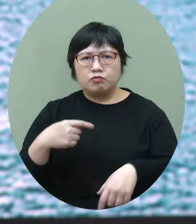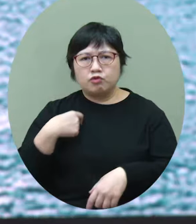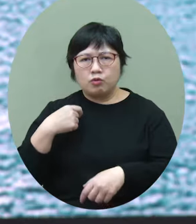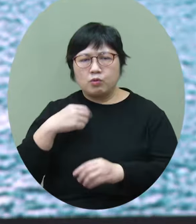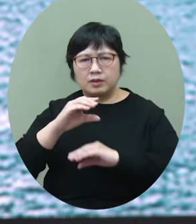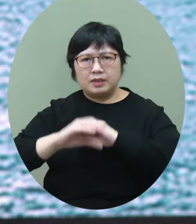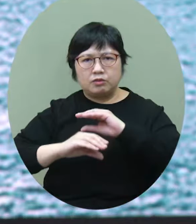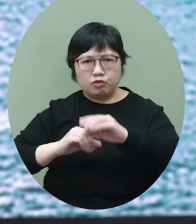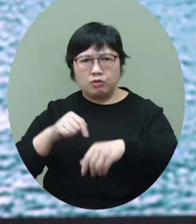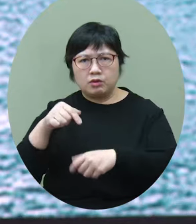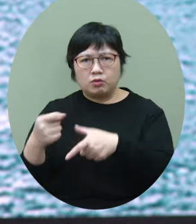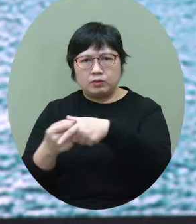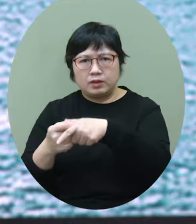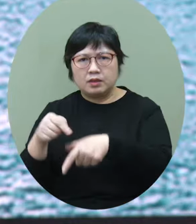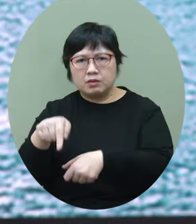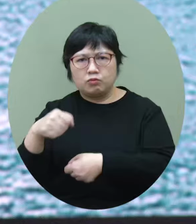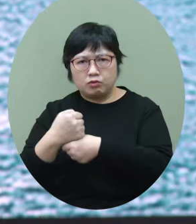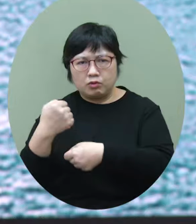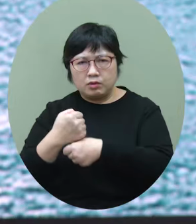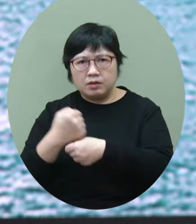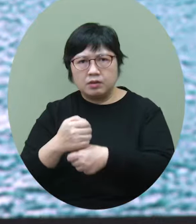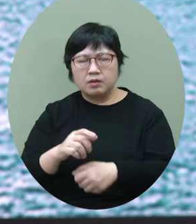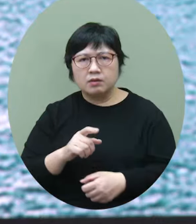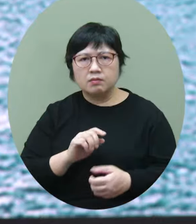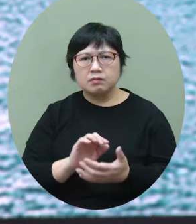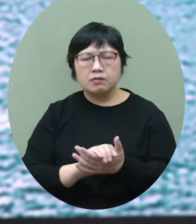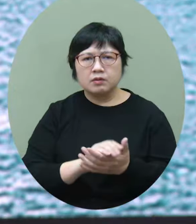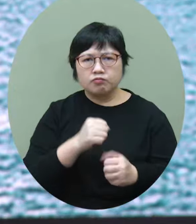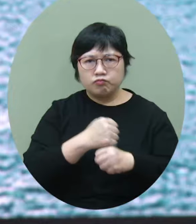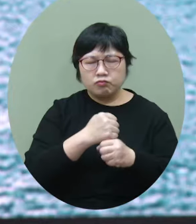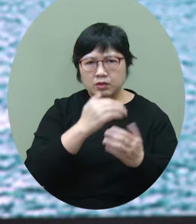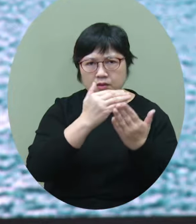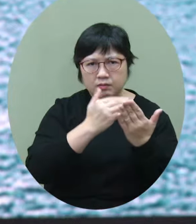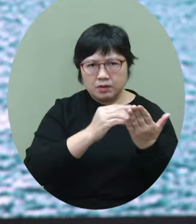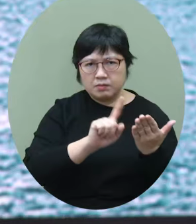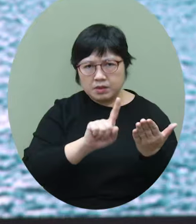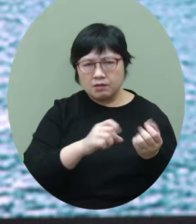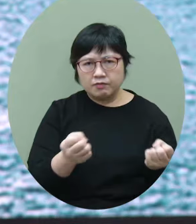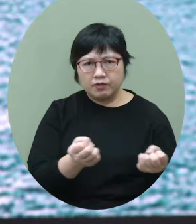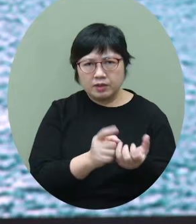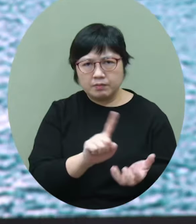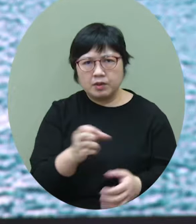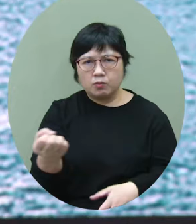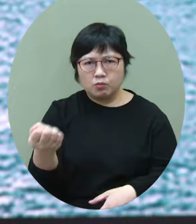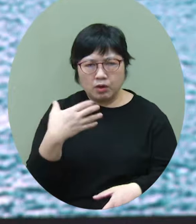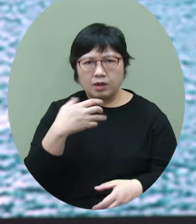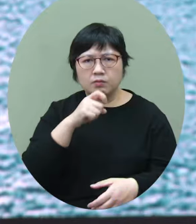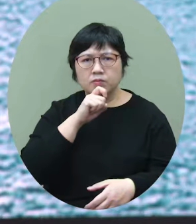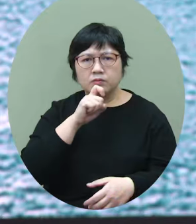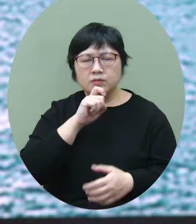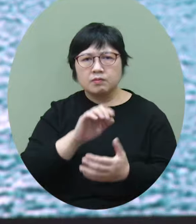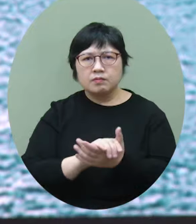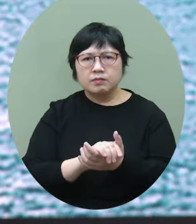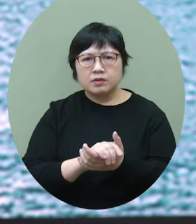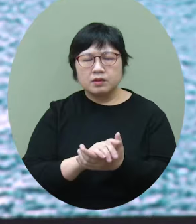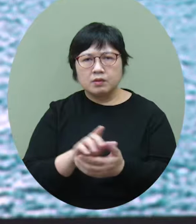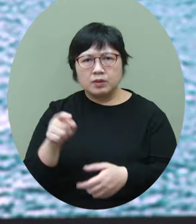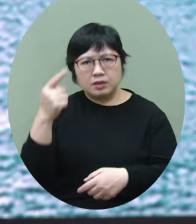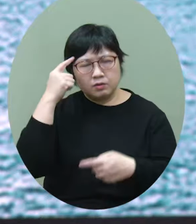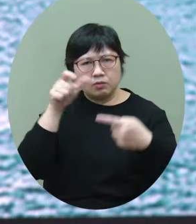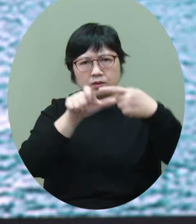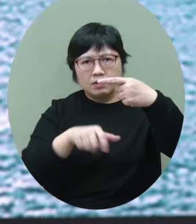當然啦，佢哋所有嘅工序啊，發生咩事咧，都會即係向我哋講翻啦。咁我哋知道手頭嘅資料就係24號開始